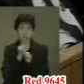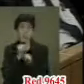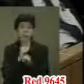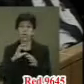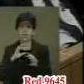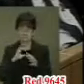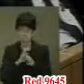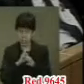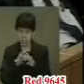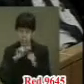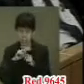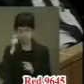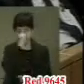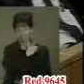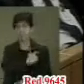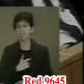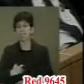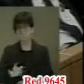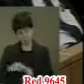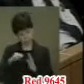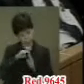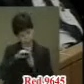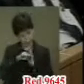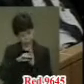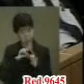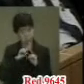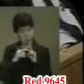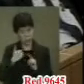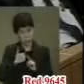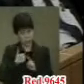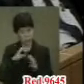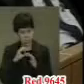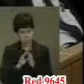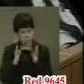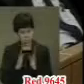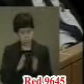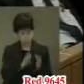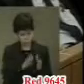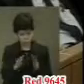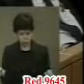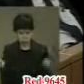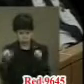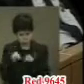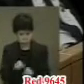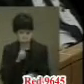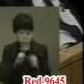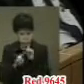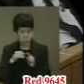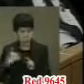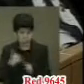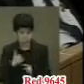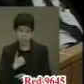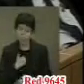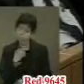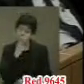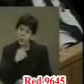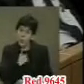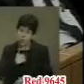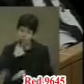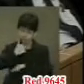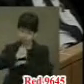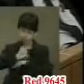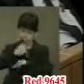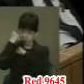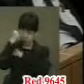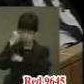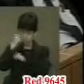พระราชดำรัสของพระบาทสมเด็จพระเจ้าอยู่หัวได้เรียกคนทั้งสองฝ่ายได้ไปเข้าเฝ้าผมเองได้เป็นแกนนำชุ